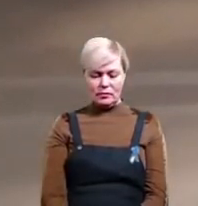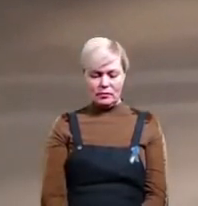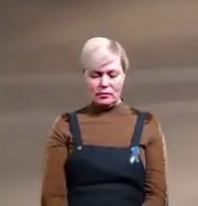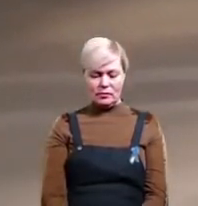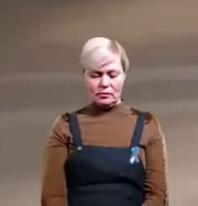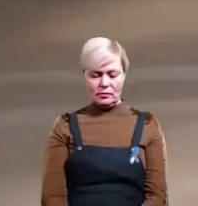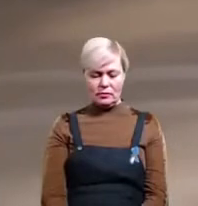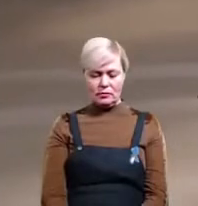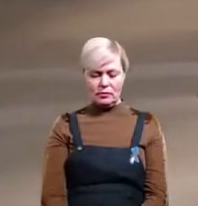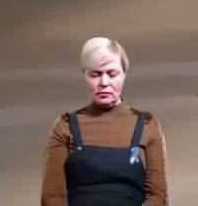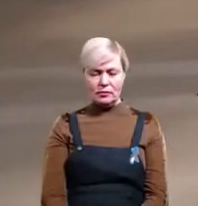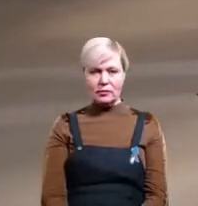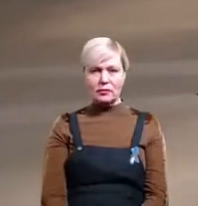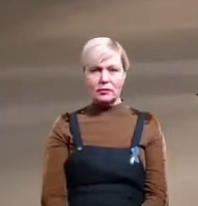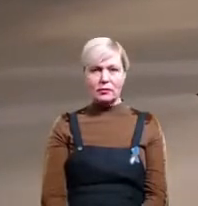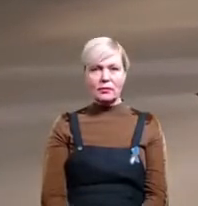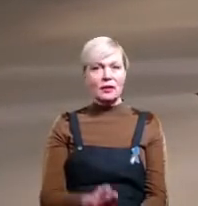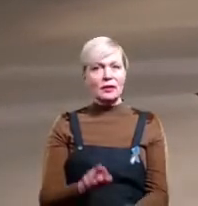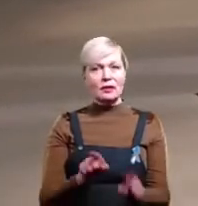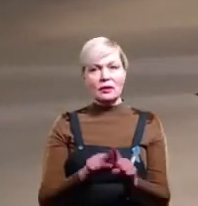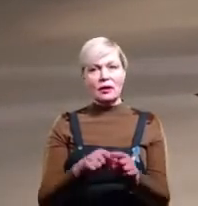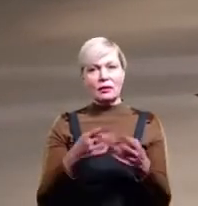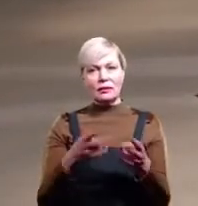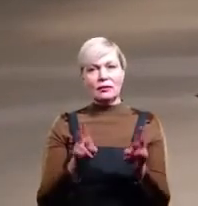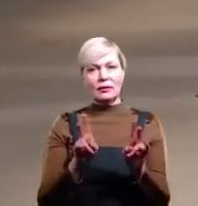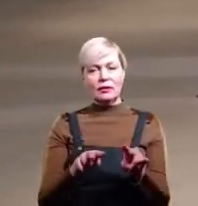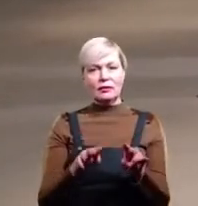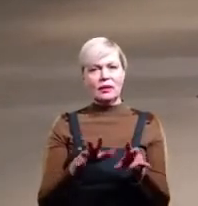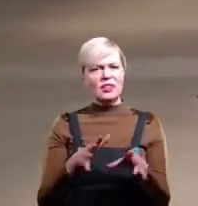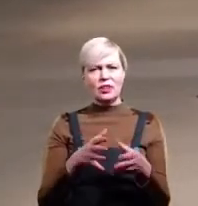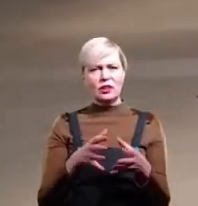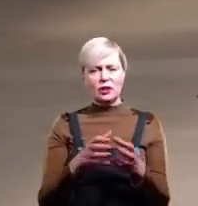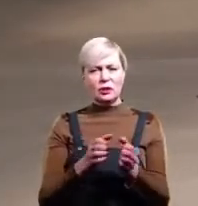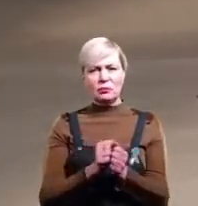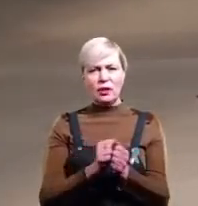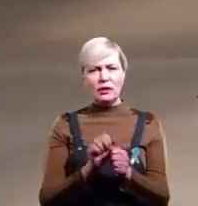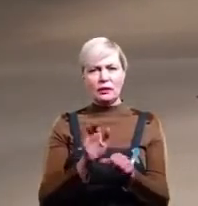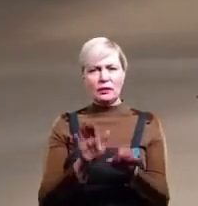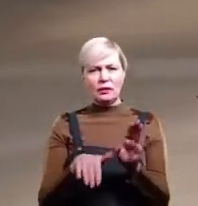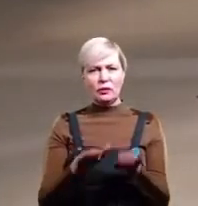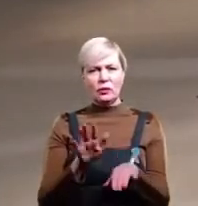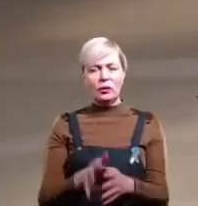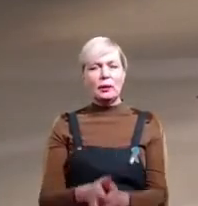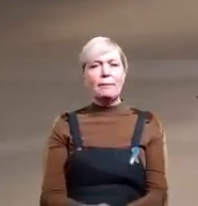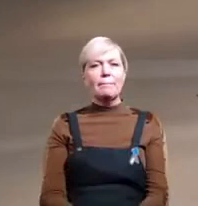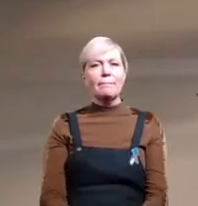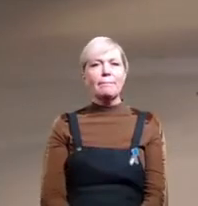Okay? Вот так не надо. Вот так не сжимайте. Нет, не сжимайте ноги. Богдан.